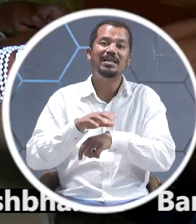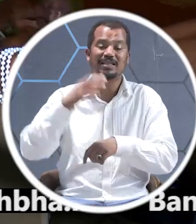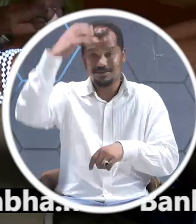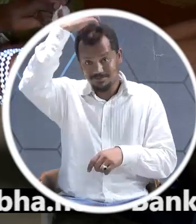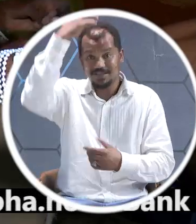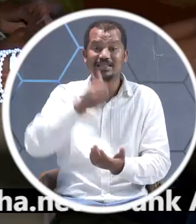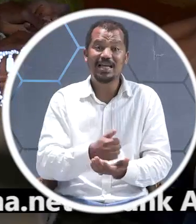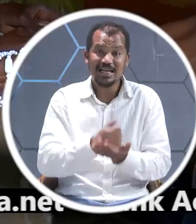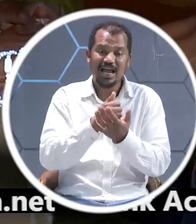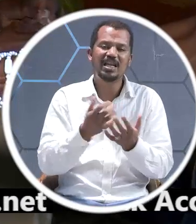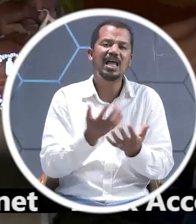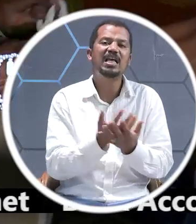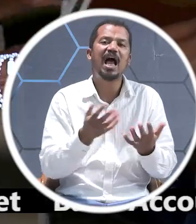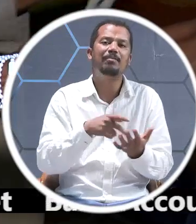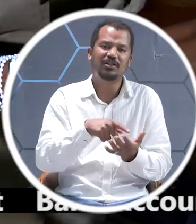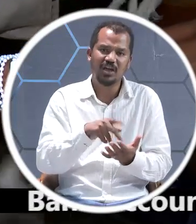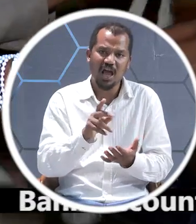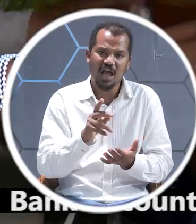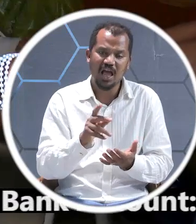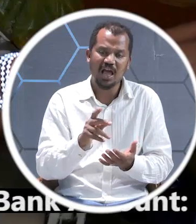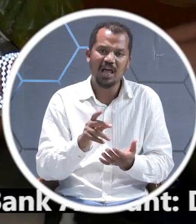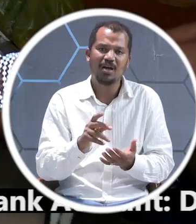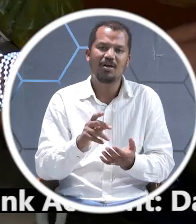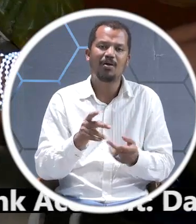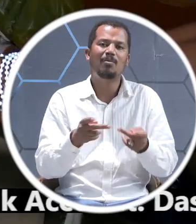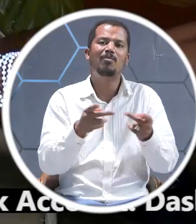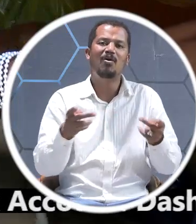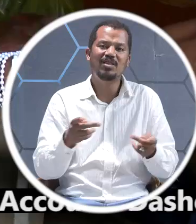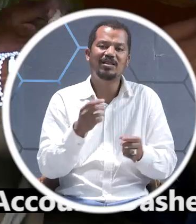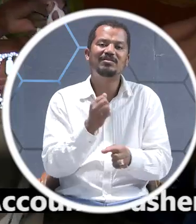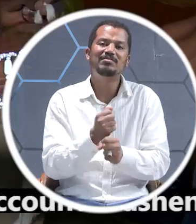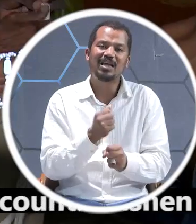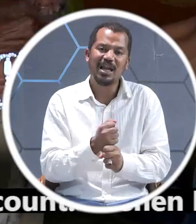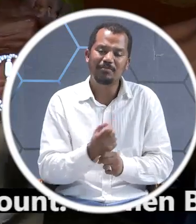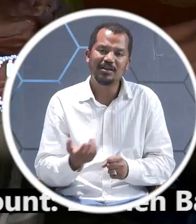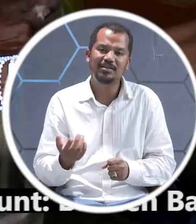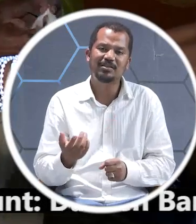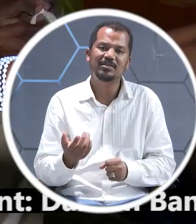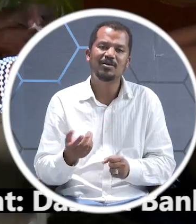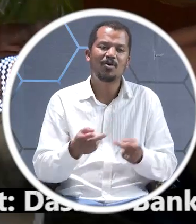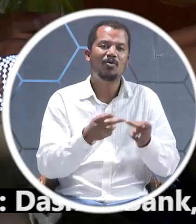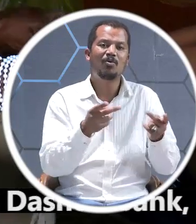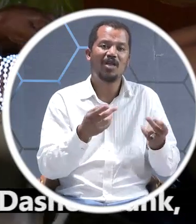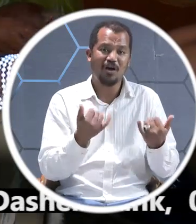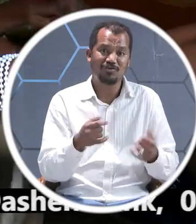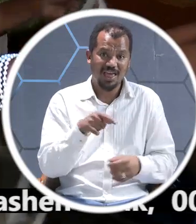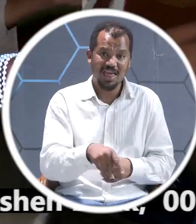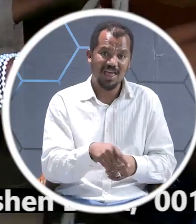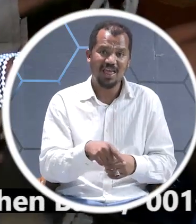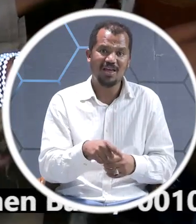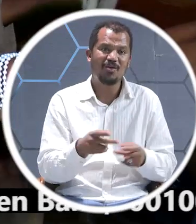ማለክተማ መንግስት ተረዳን ያው ጥሬቃ መግጃ ቦታ መንሰራበት ቦታም አሁን